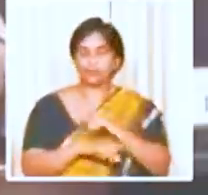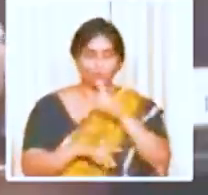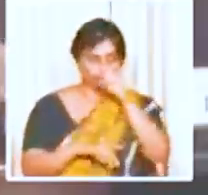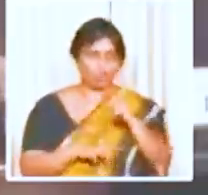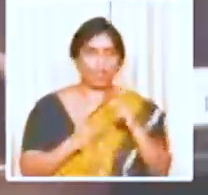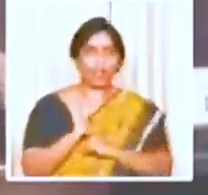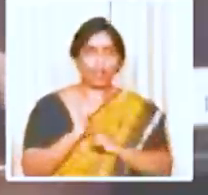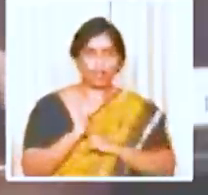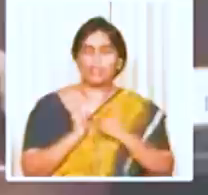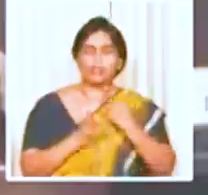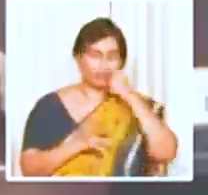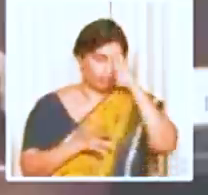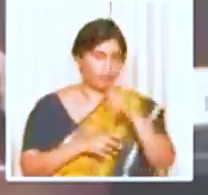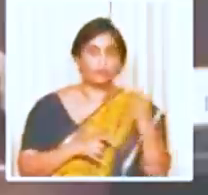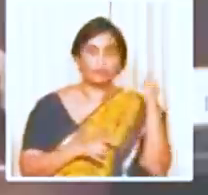நந்தலால் வீரசிங்க